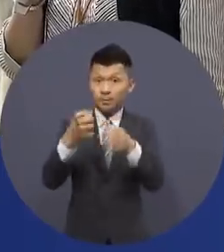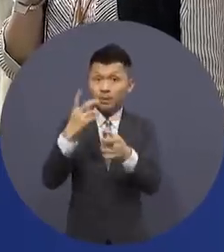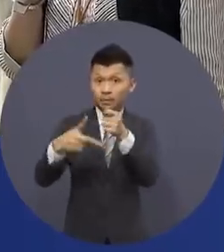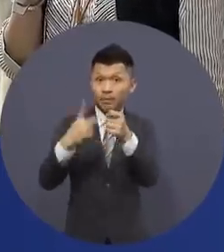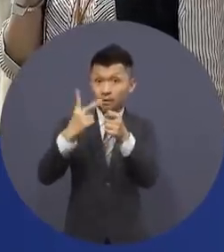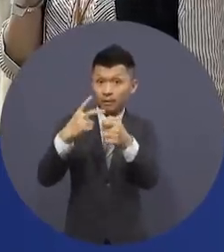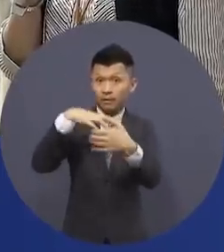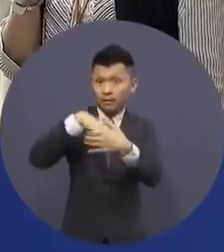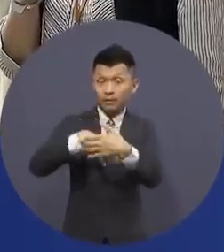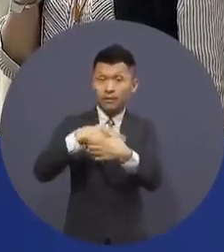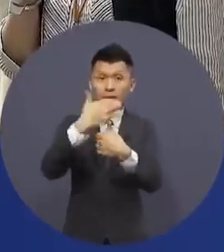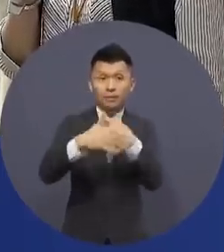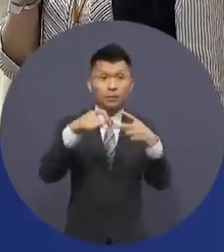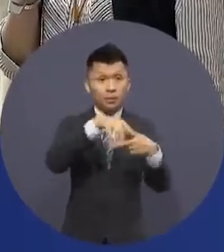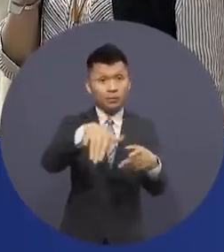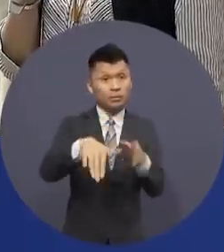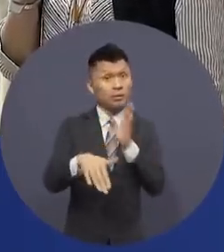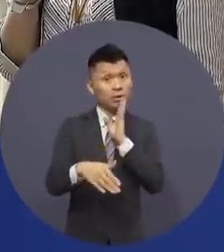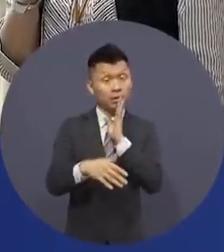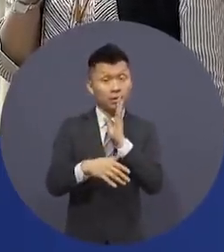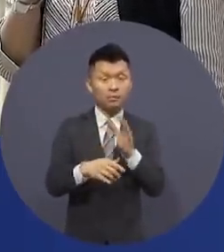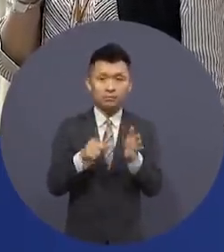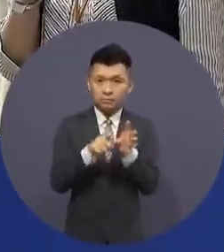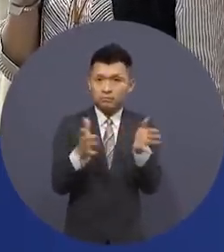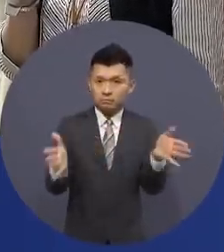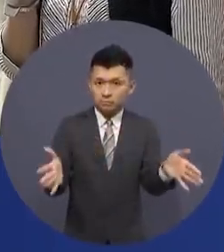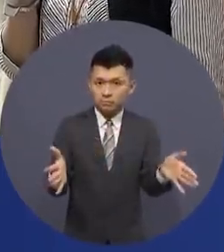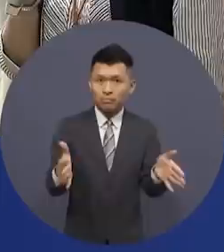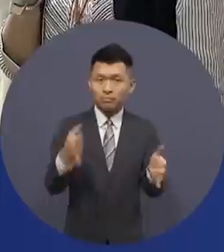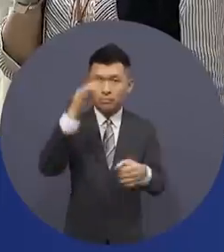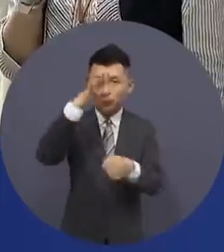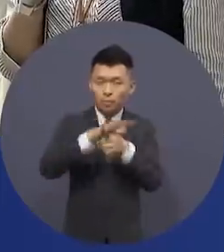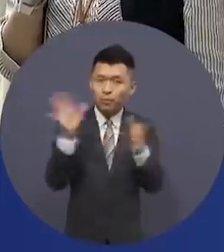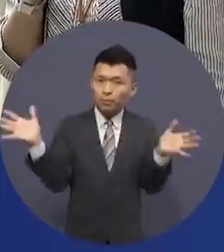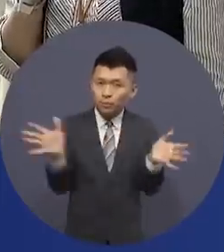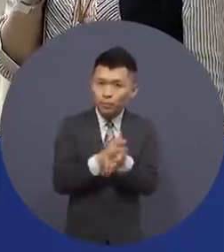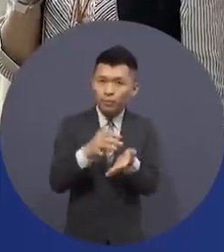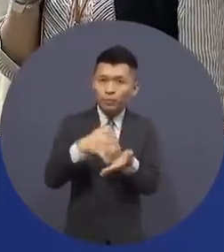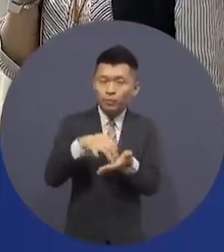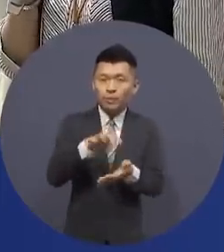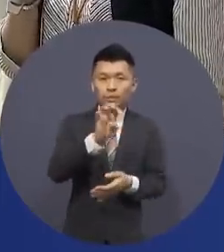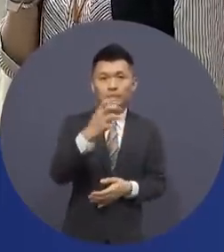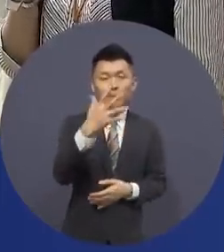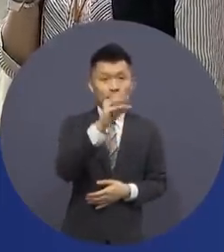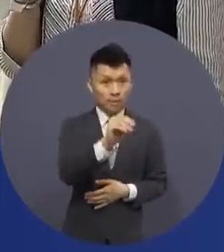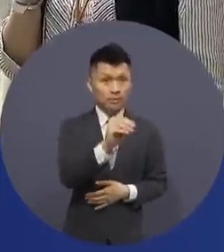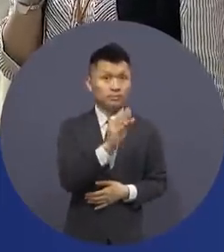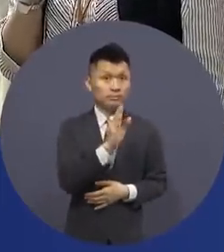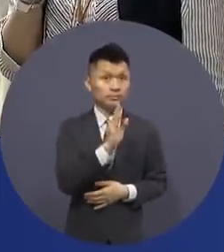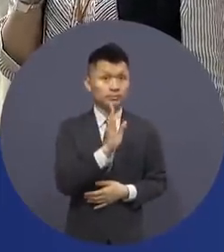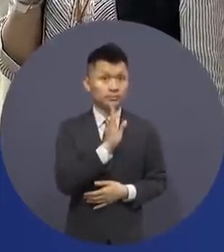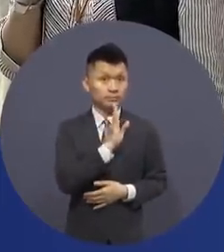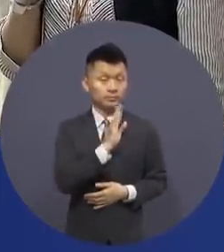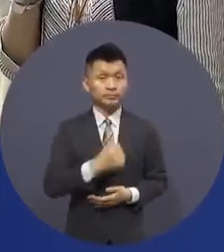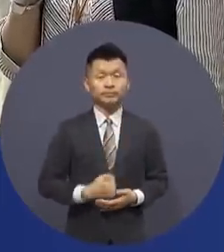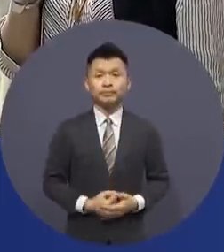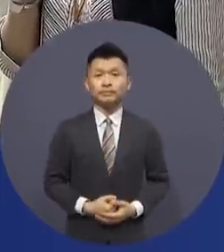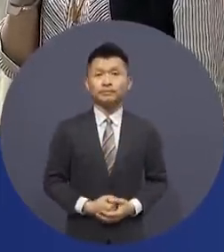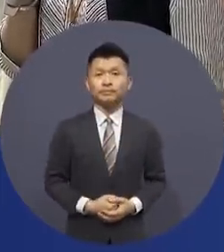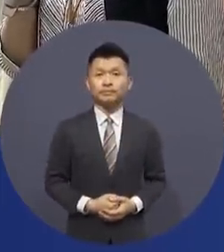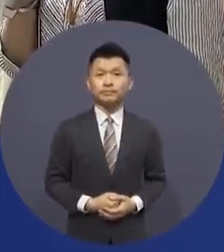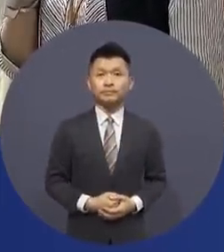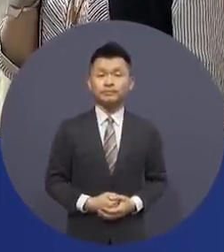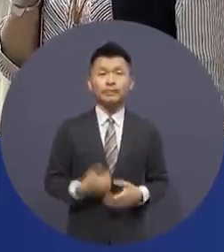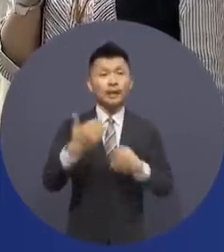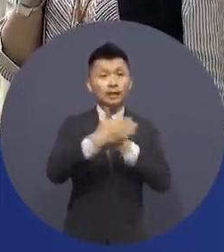立的这个庇护工厂，总共这一段时间下来，我们会补助到48万元的这个租金给他。那